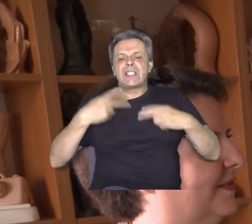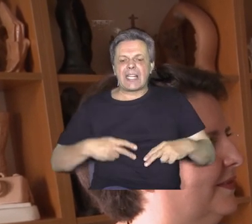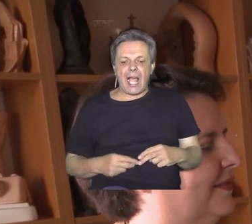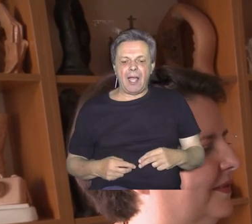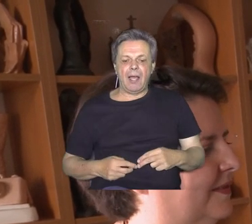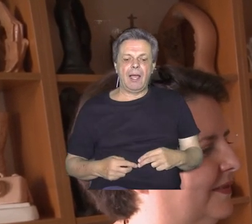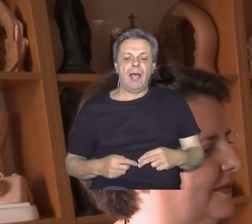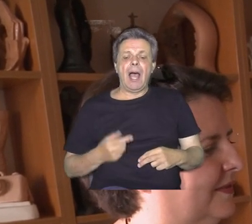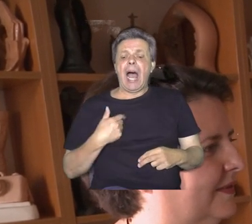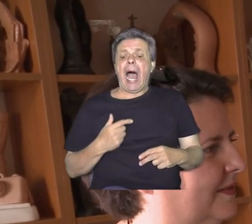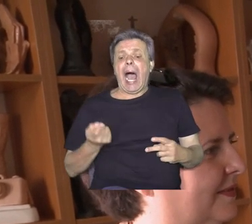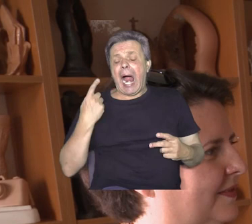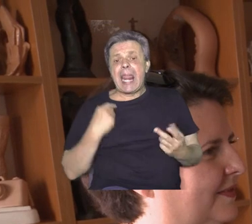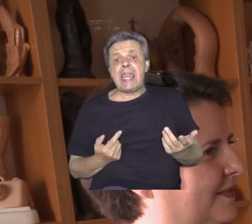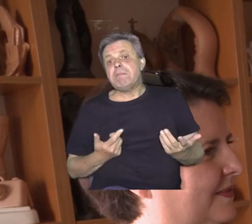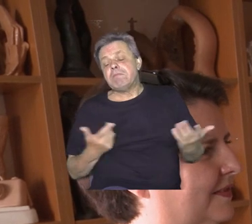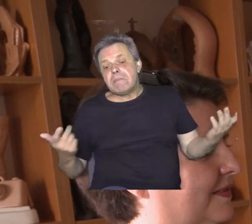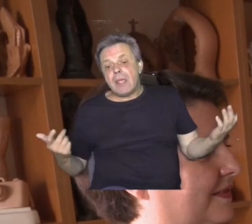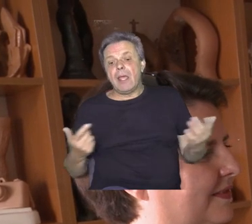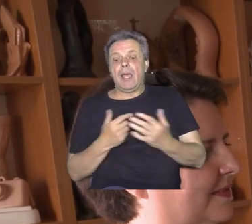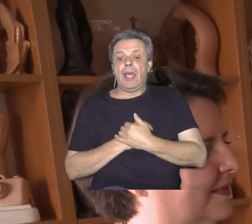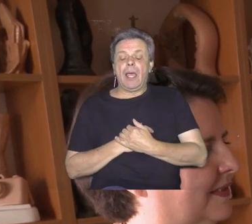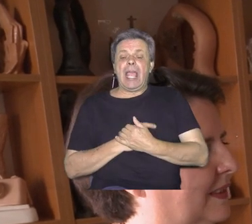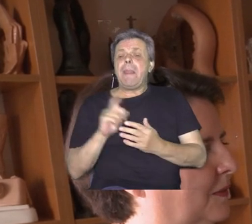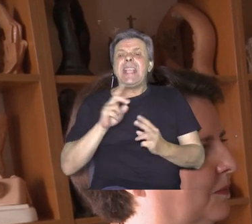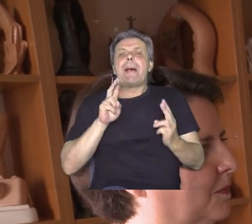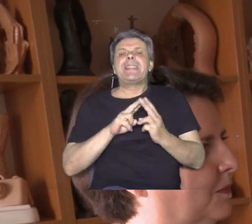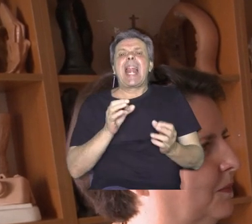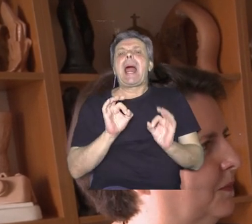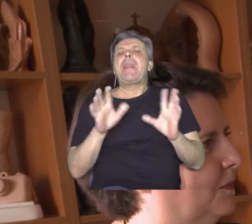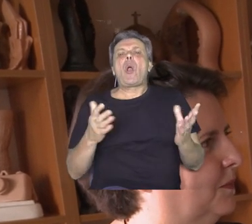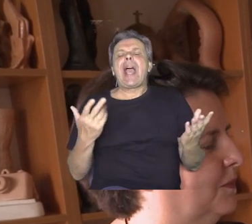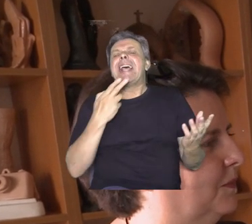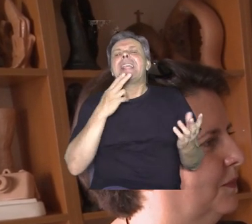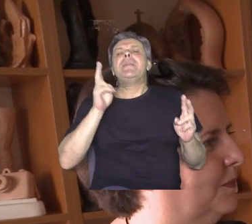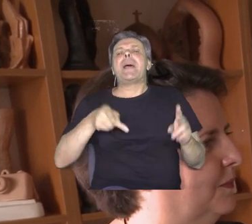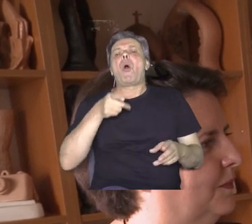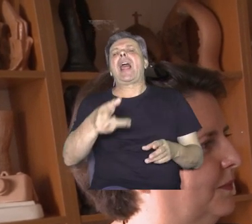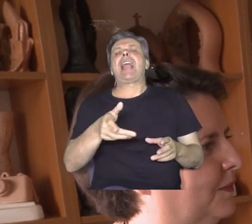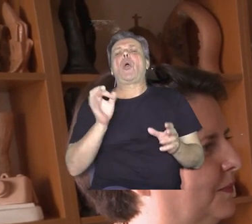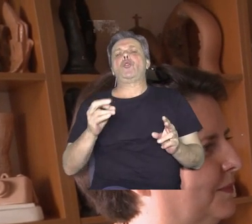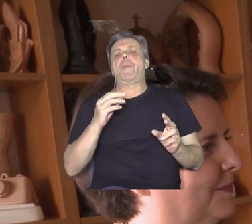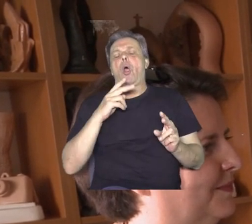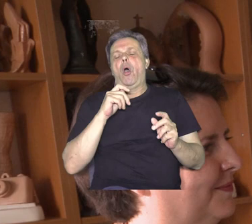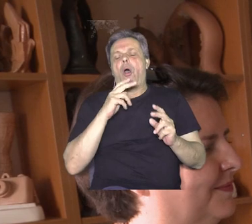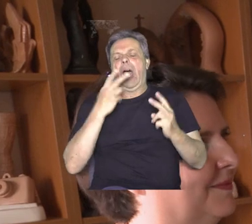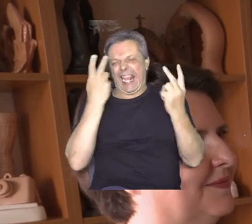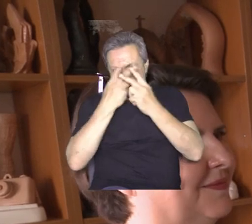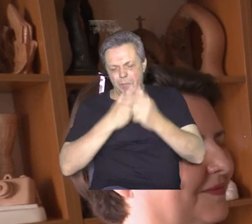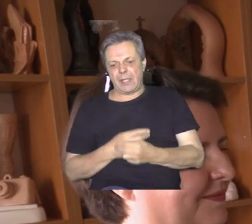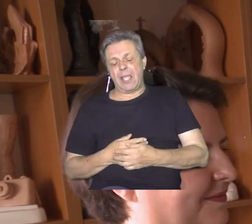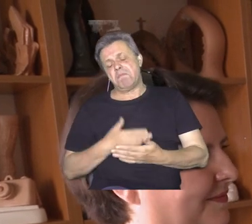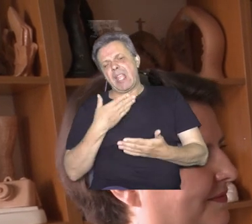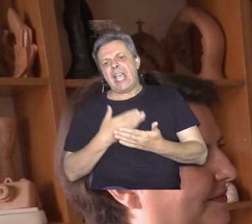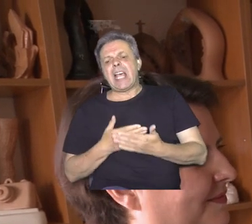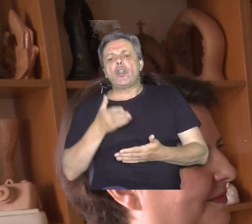nisam niti srela nekoga s kim bi se mogla tako razumjeti.